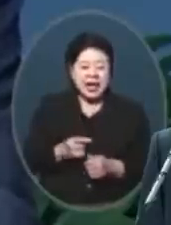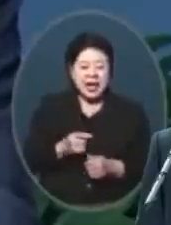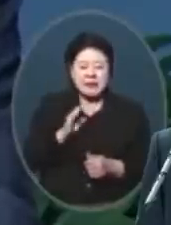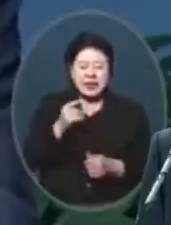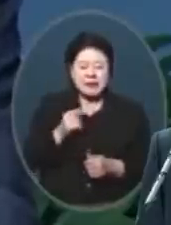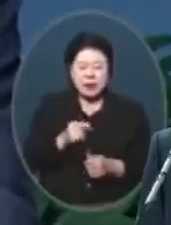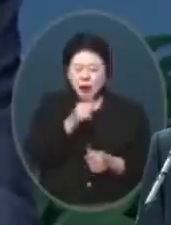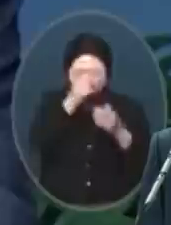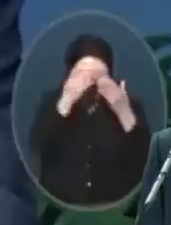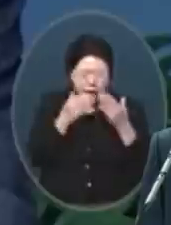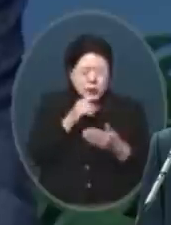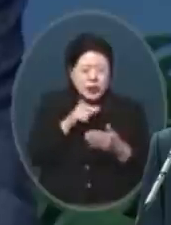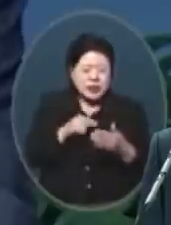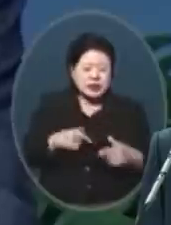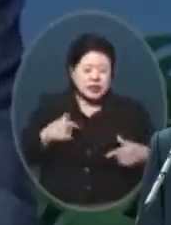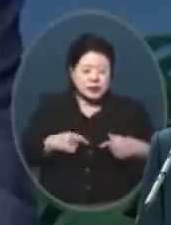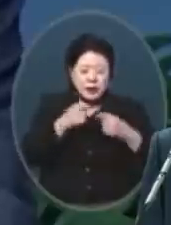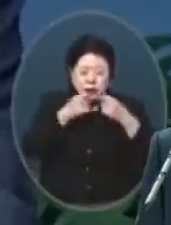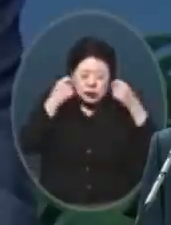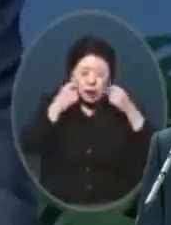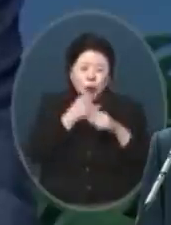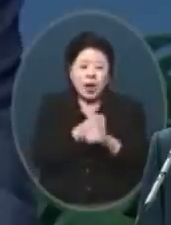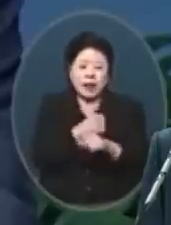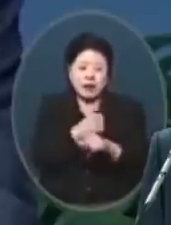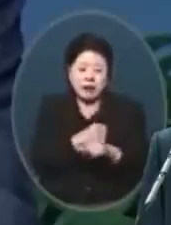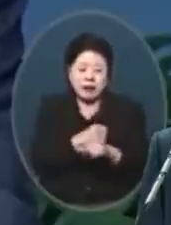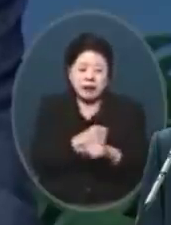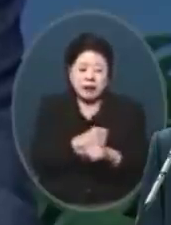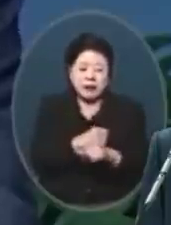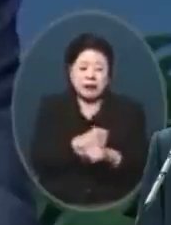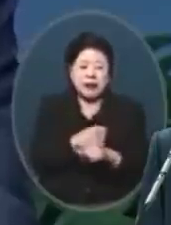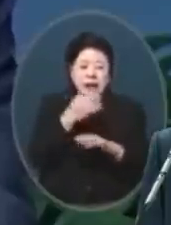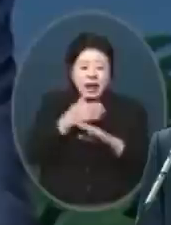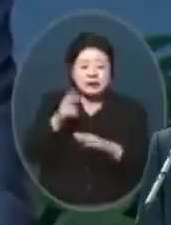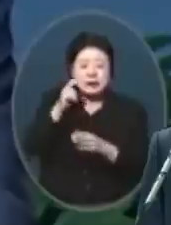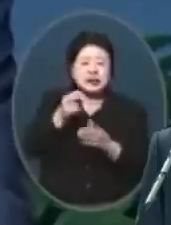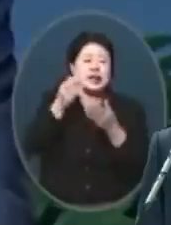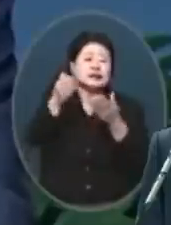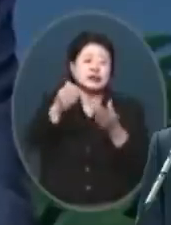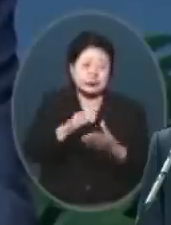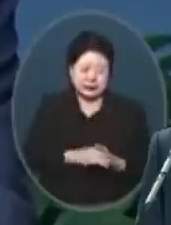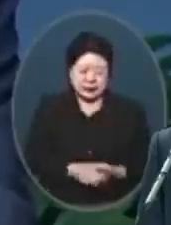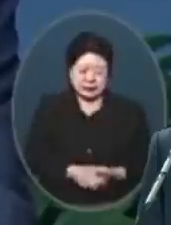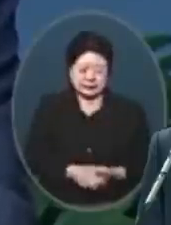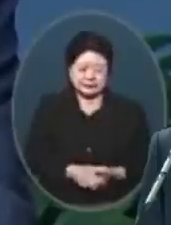감옥에서 기뻐하고 즐거워하여 감사 찬송을 했습니다.